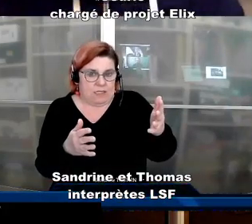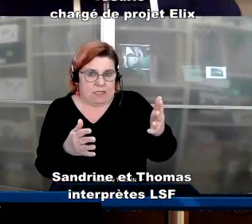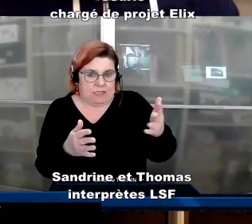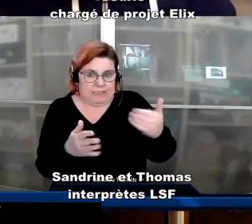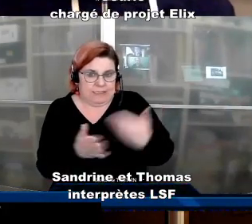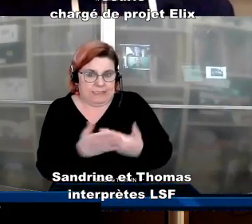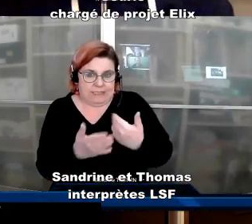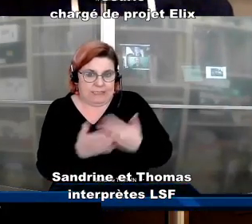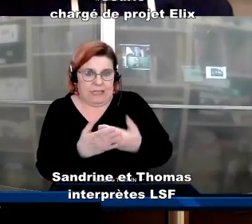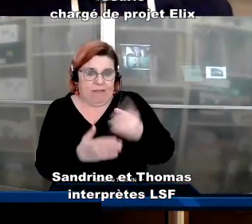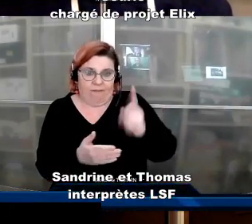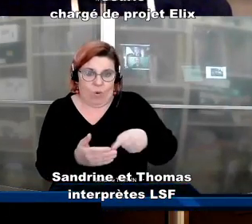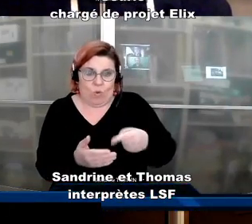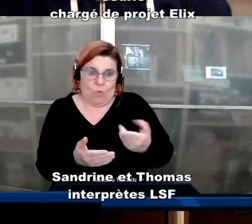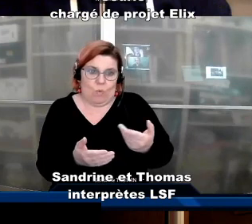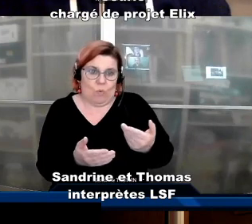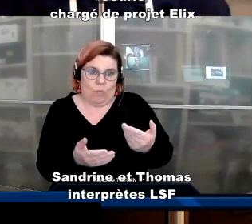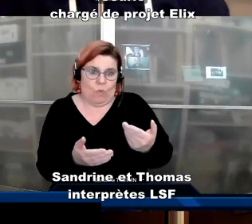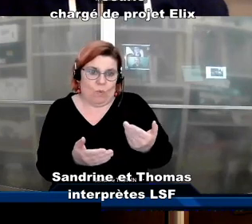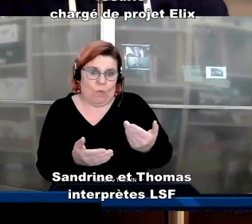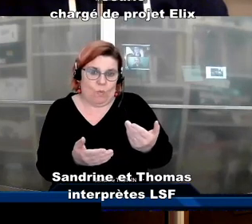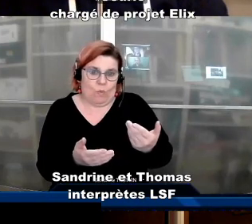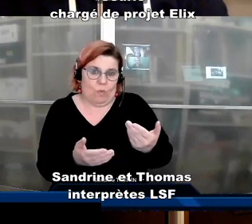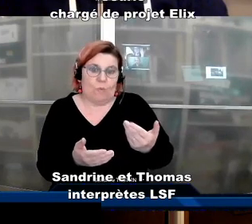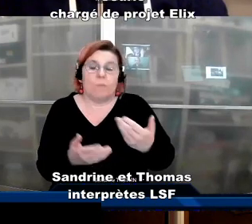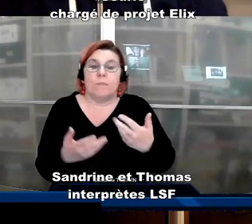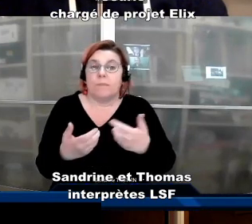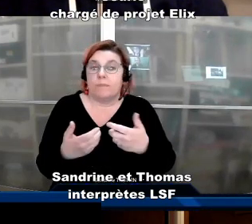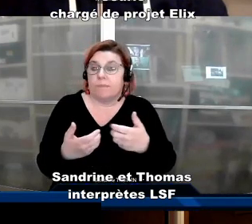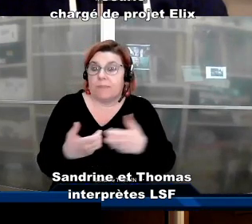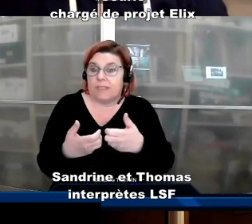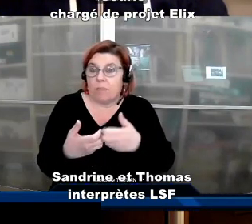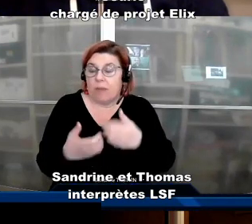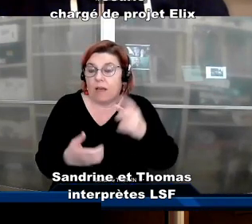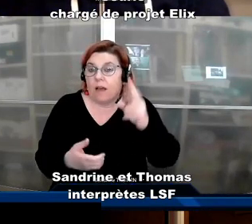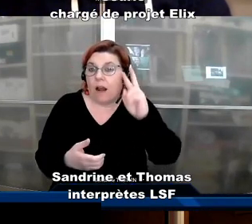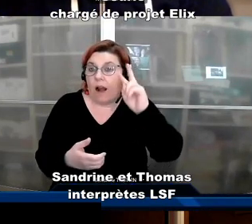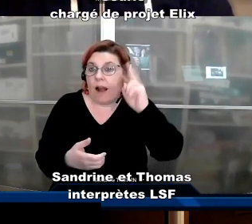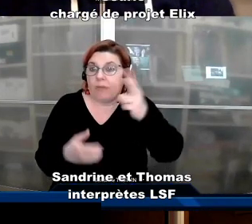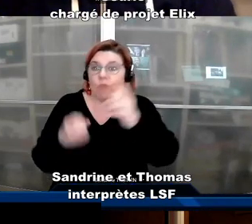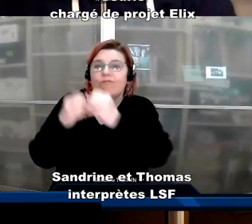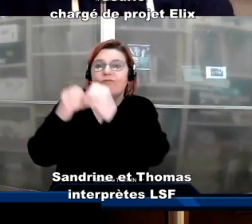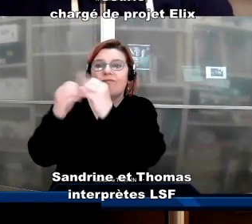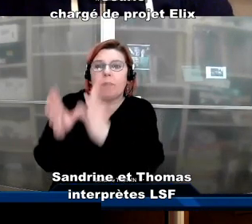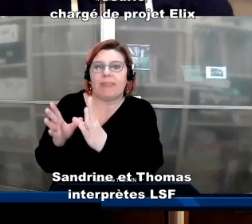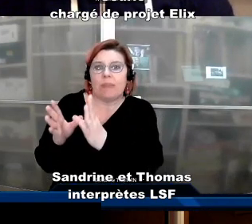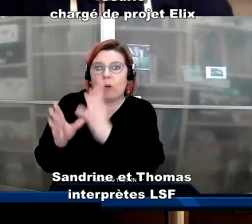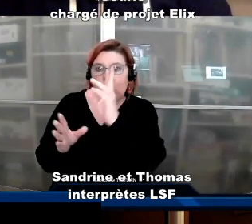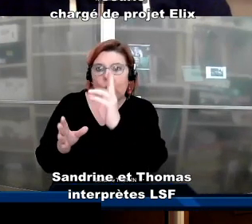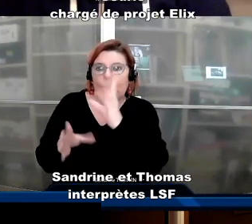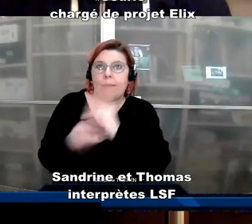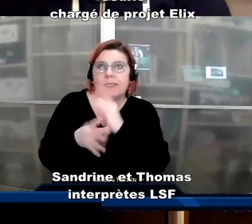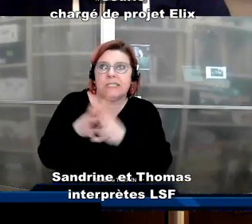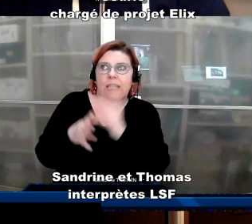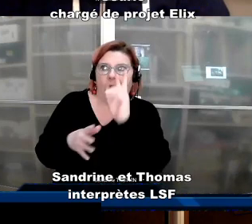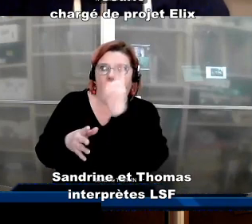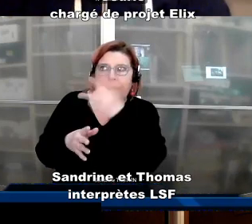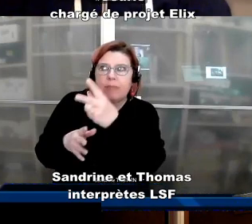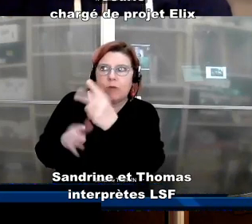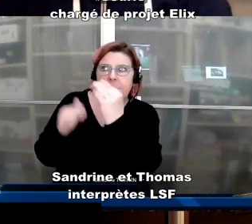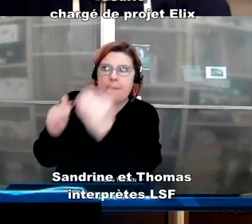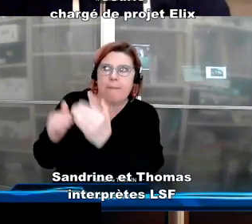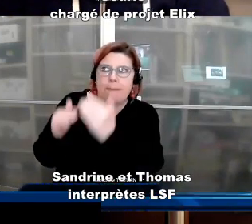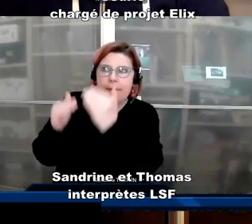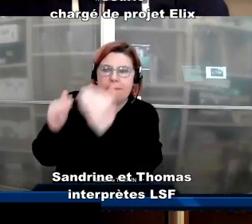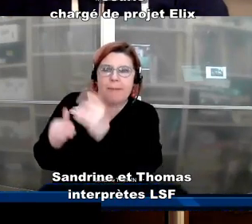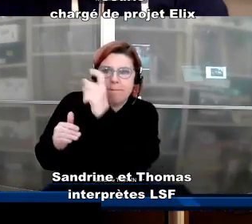Je pense qu'il faut aussi voir, parce que on a l'habitude d'informateur, par exemple, quand on apprend la langue des signes. Or, c'est